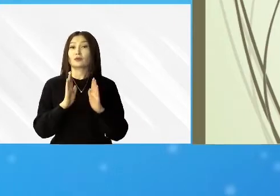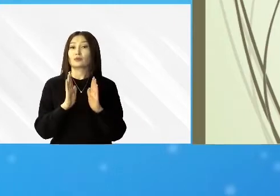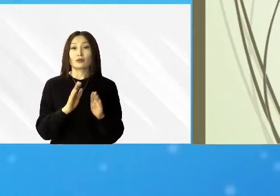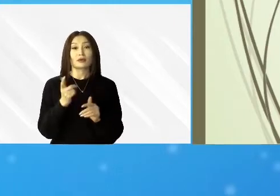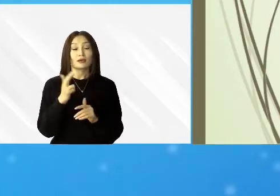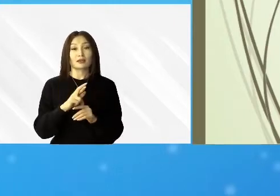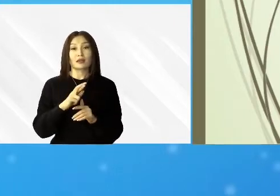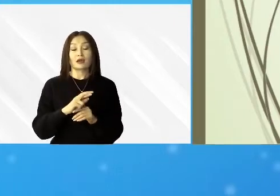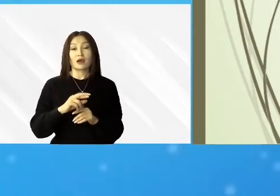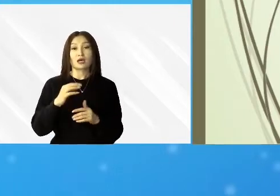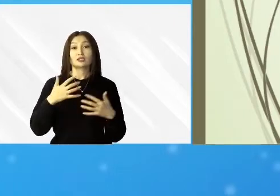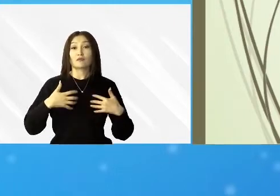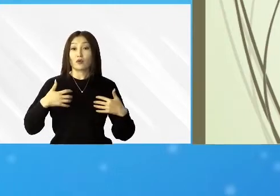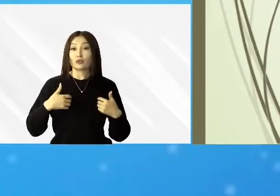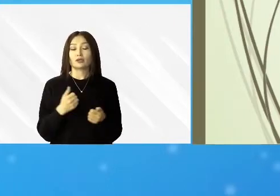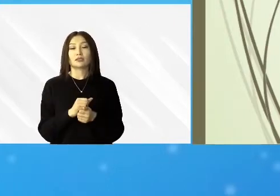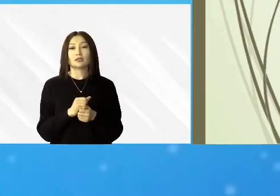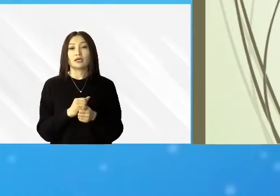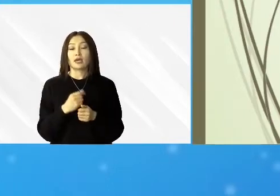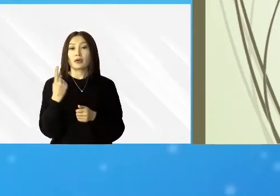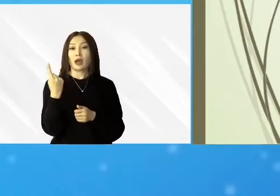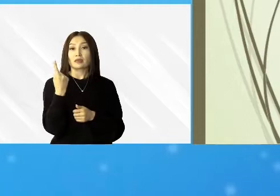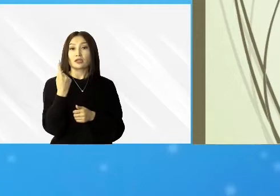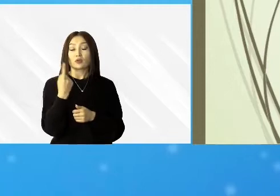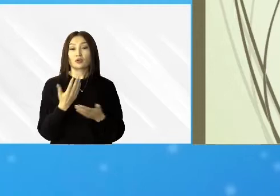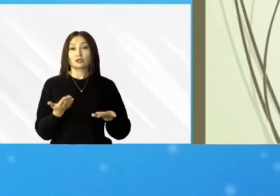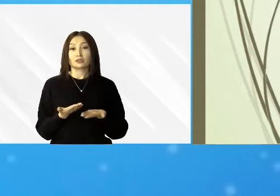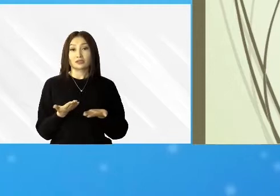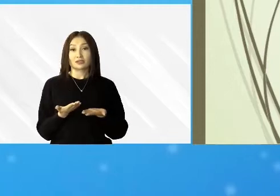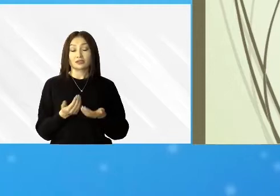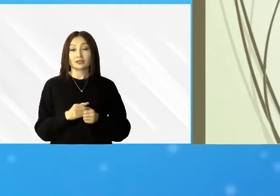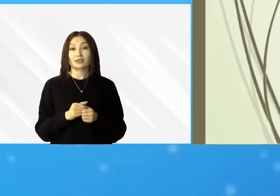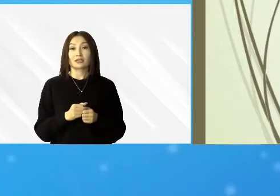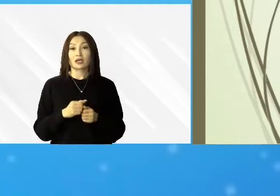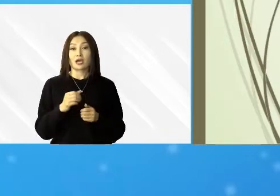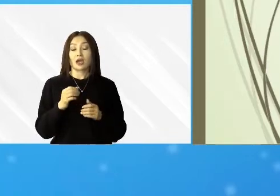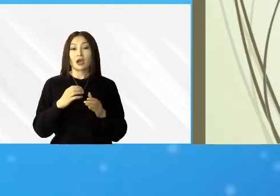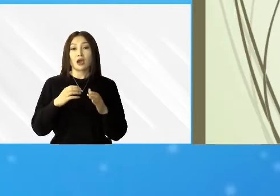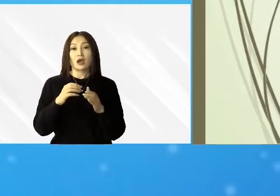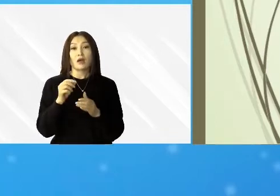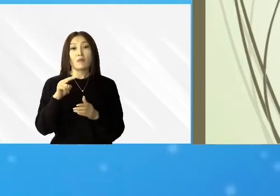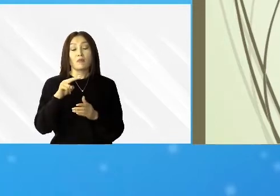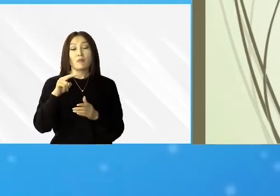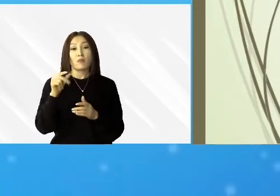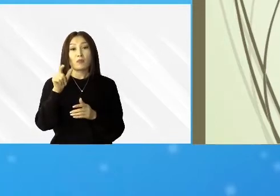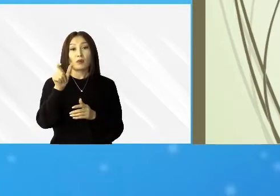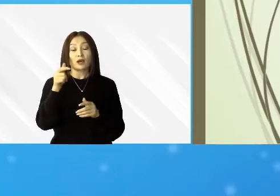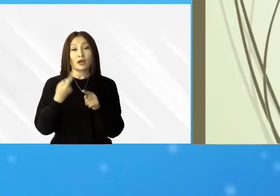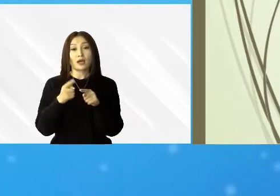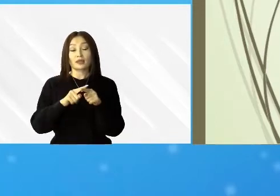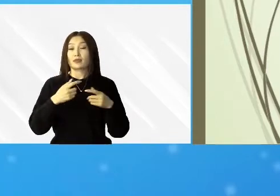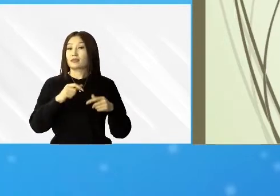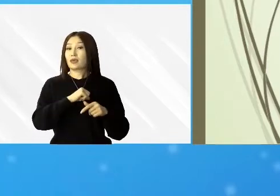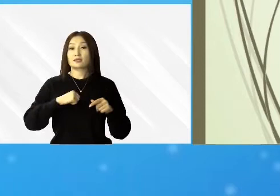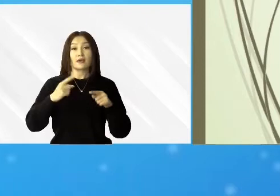для популяции животных. При одиночном образе жизни особи популяции обособлены и